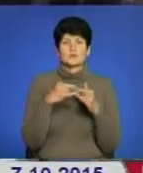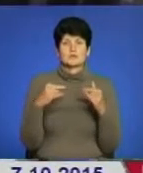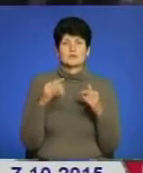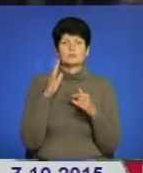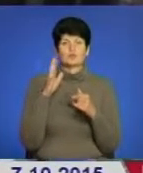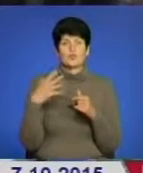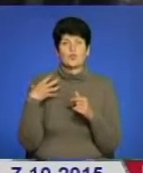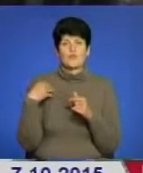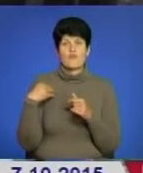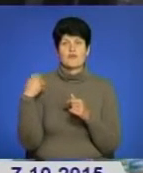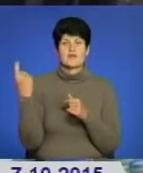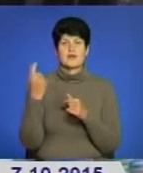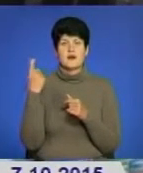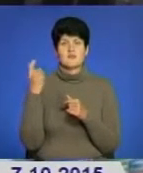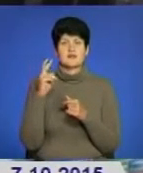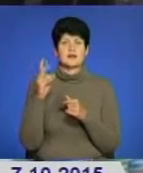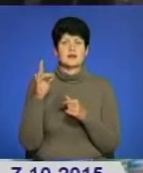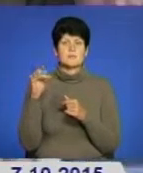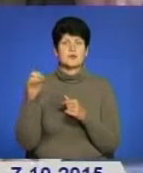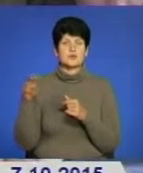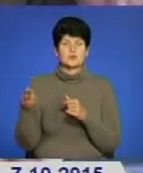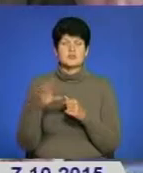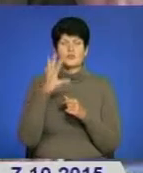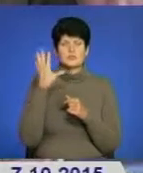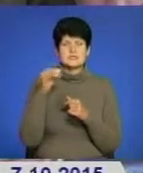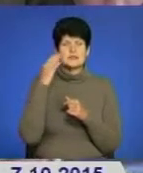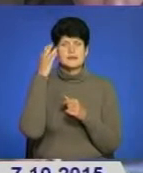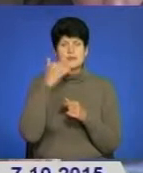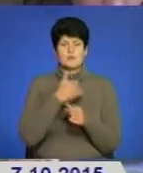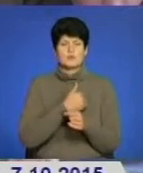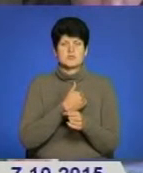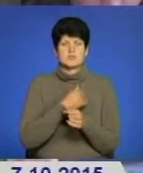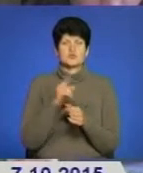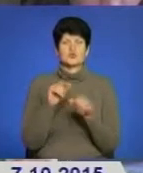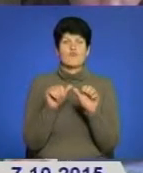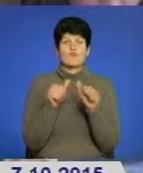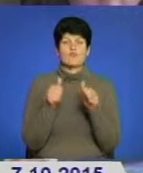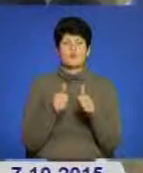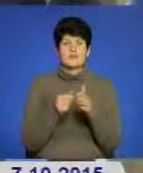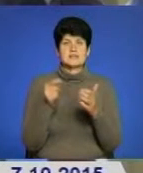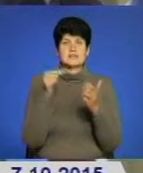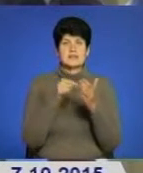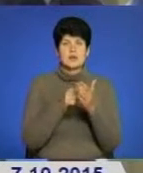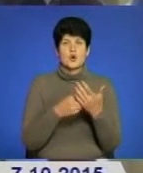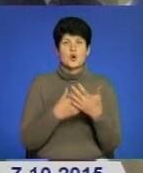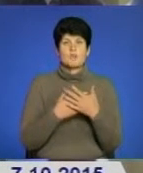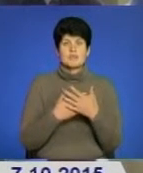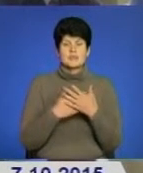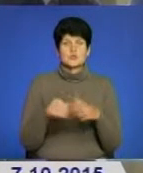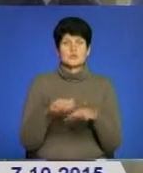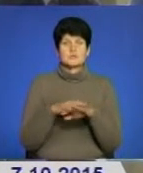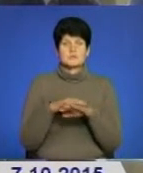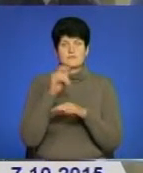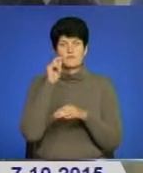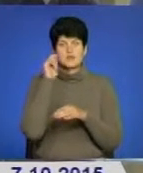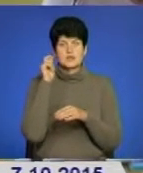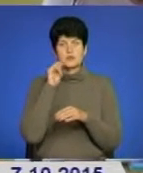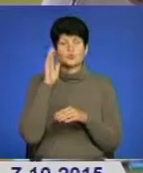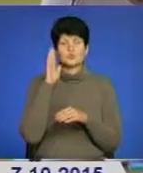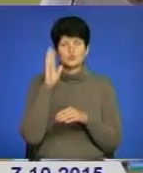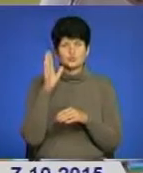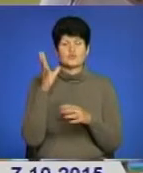у Львові, Харкові та Краматорську. Усі ідеї і побажання щодо формування стратегії громадянського суспільства в Україні